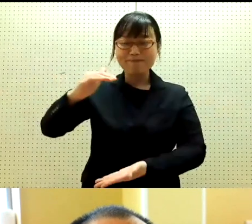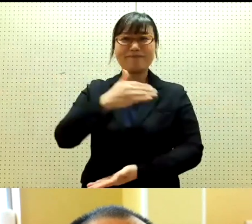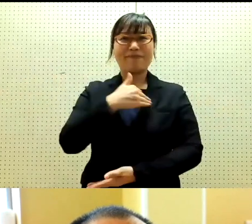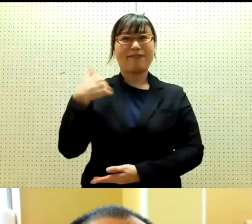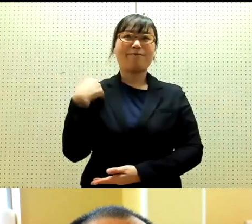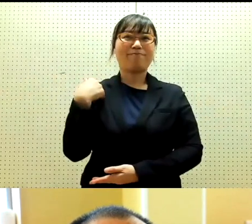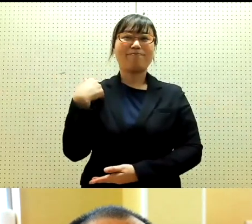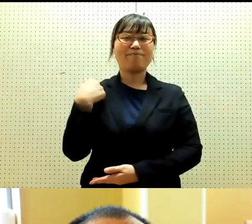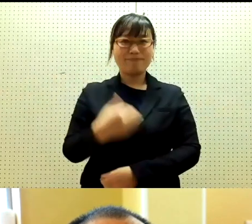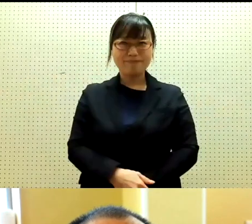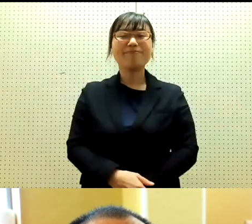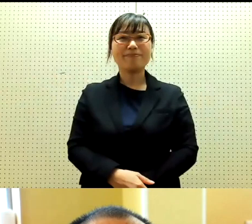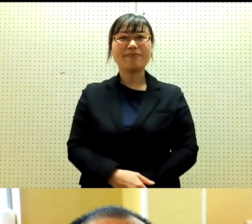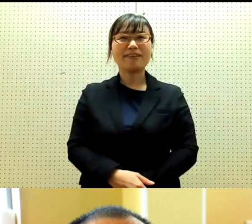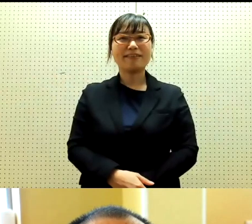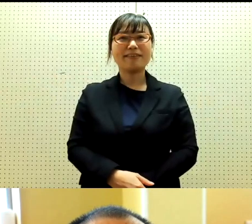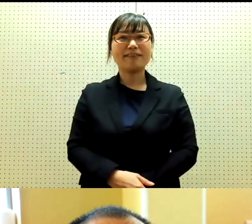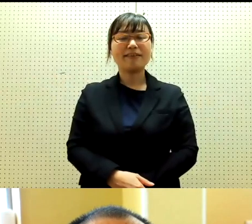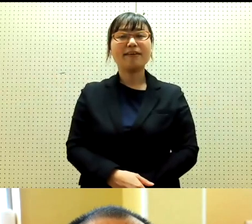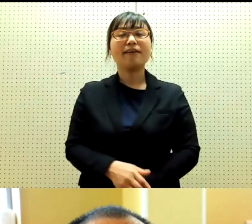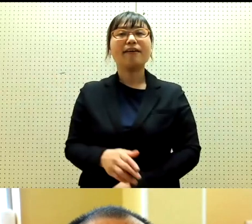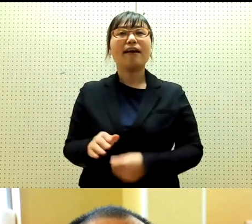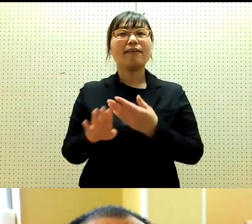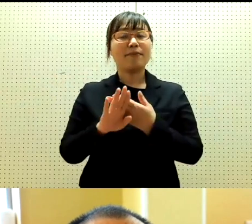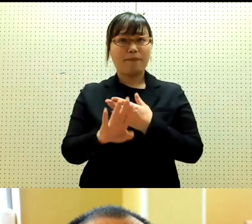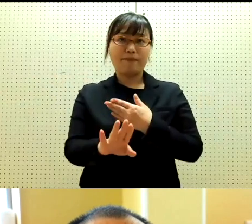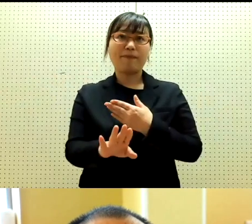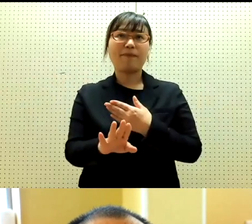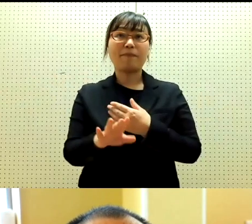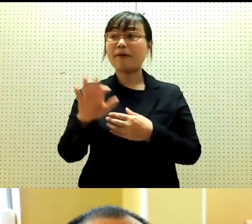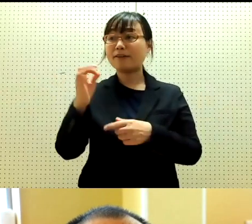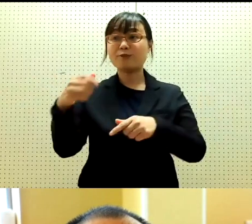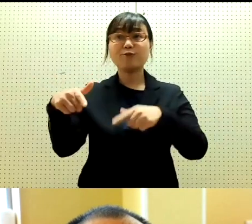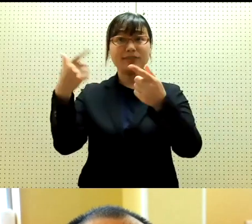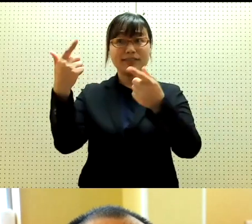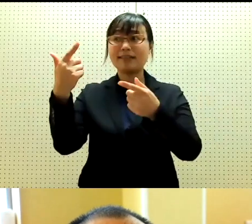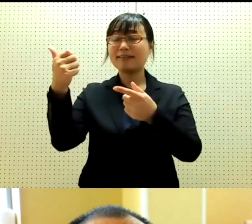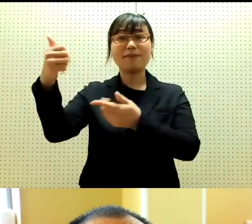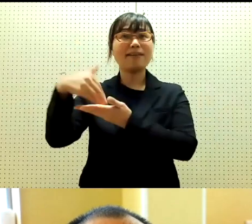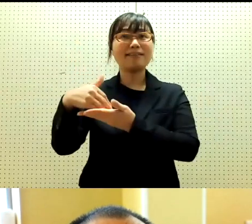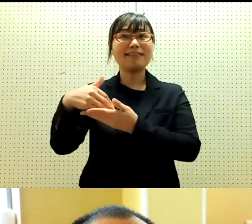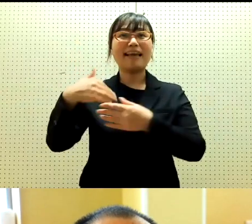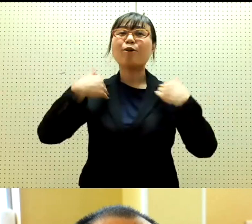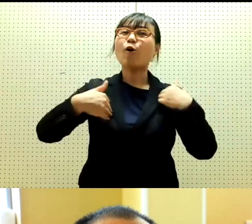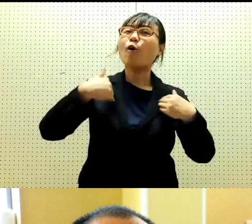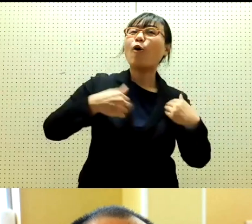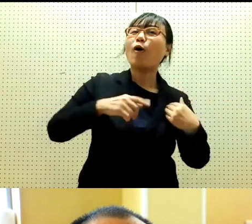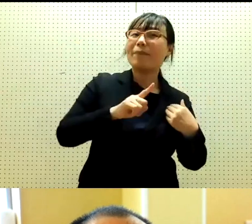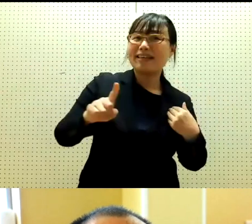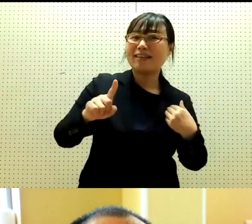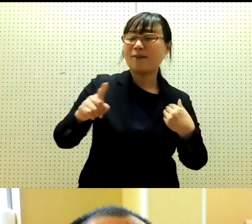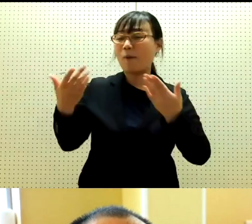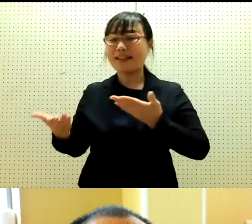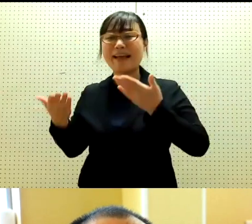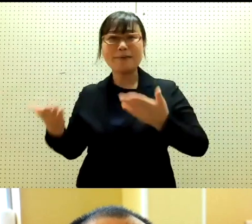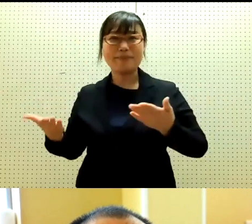で、ですね、あとですね、鈴木先生から出ていたこのね、喜びと学びの両輪という話ね、すごくいいお